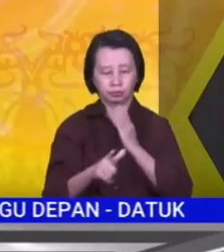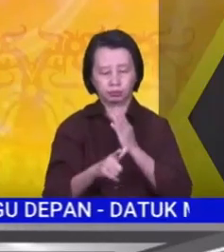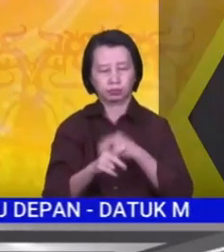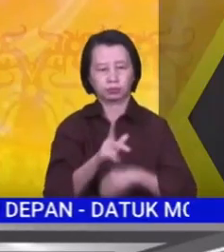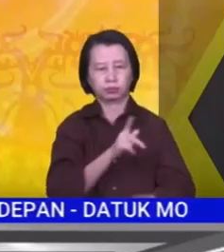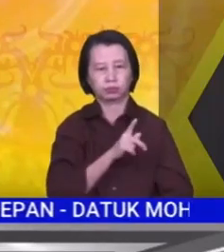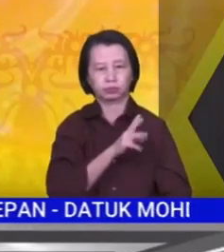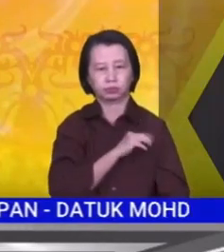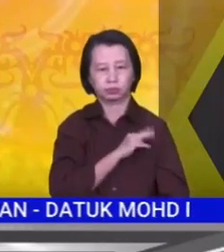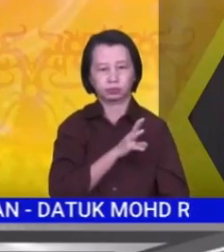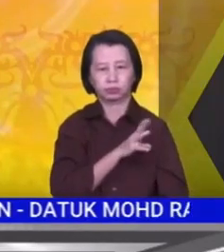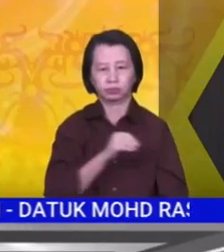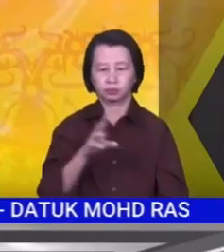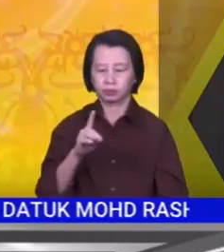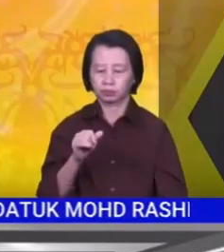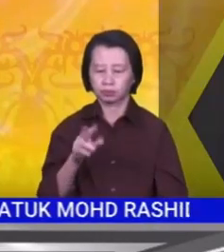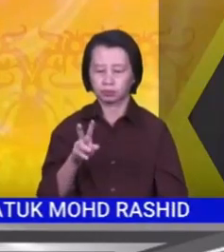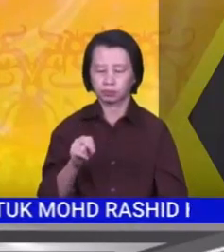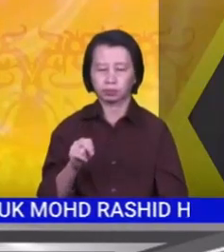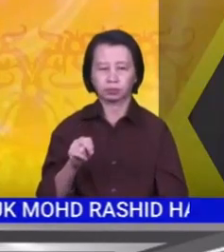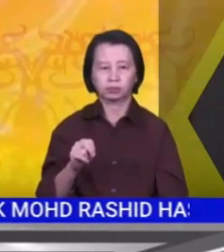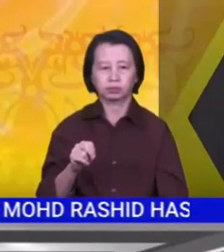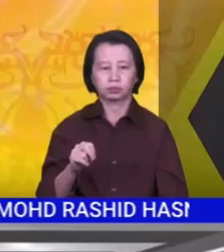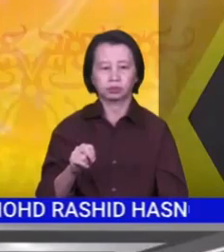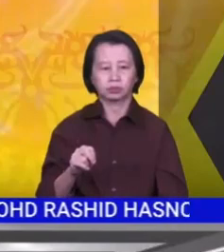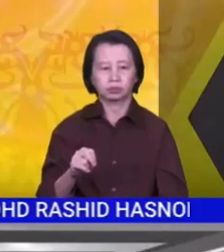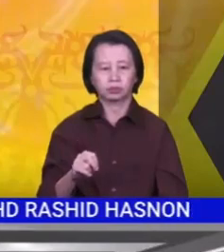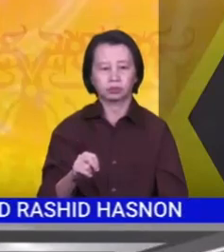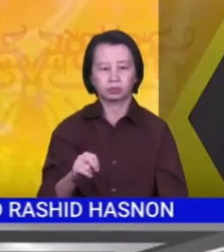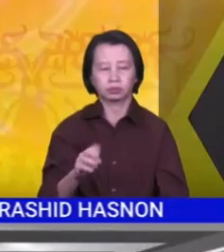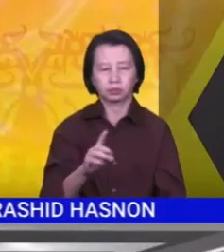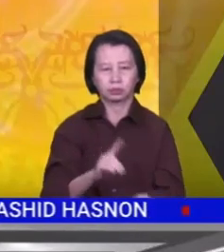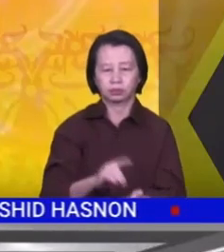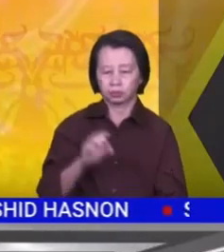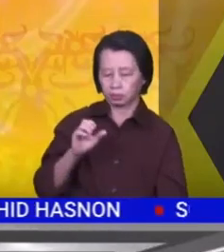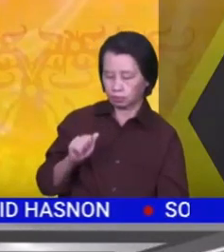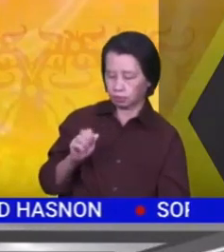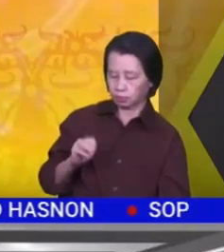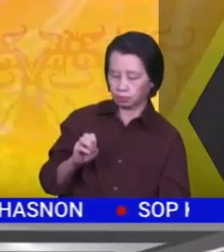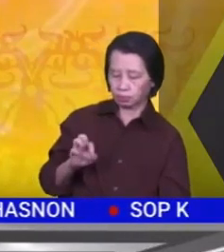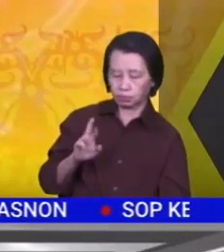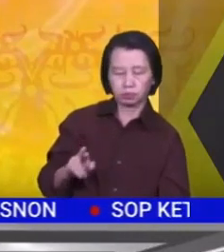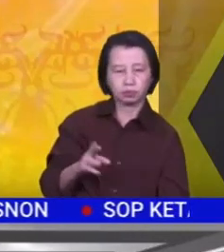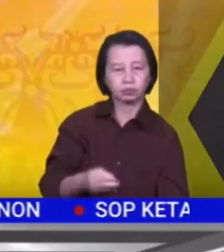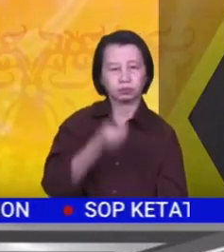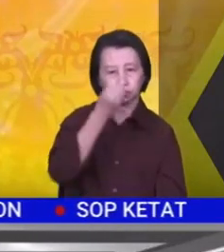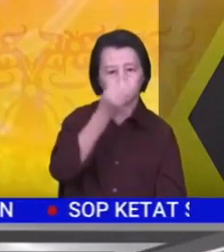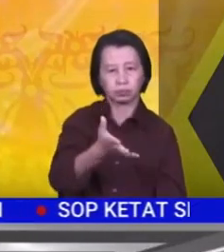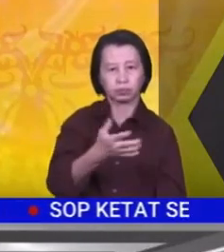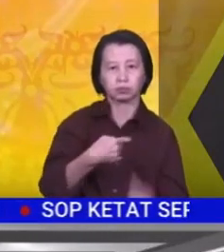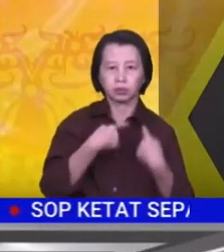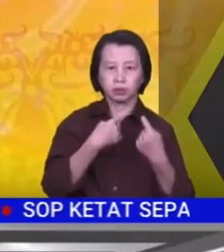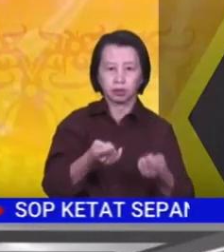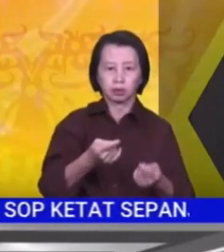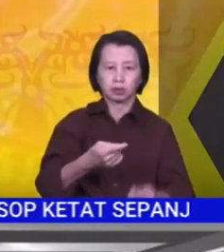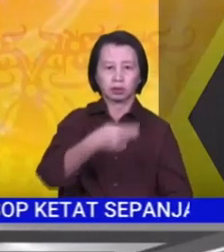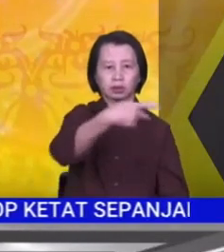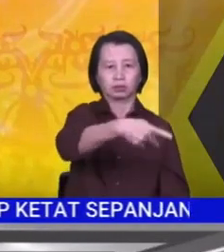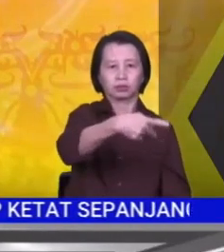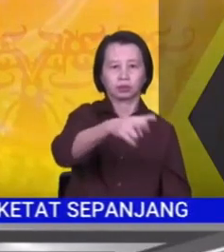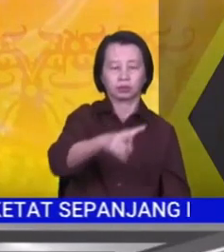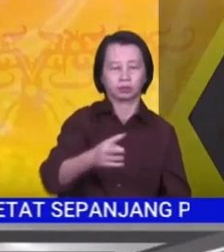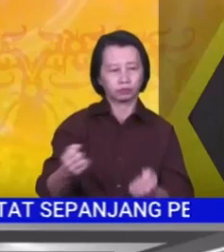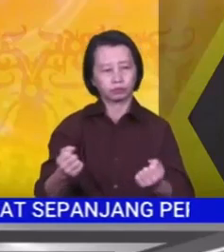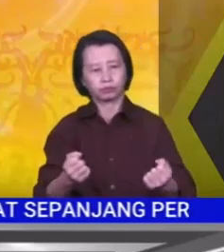Menteri dan Ahli Dewan Undangan Negeri Baleh, Tan Sri Dato' Amar Dr. James Jemut Masin memberitahu, sejak program PPV